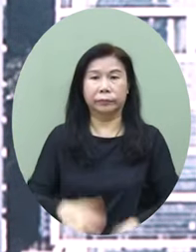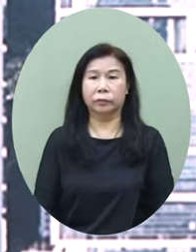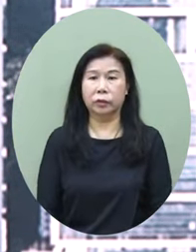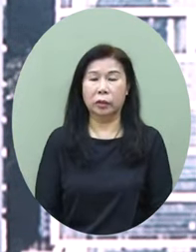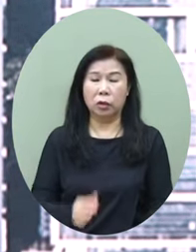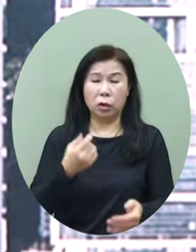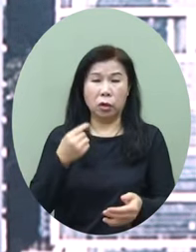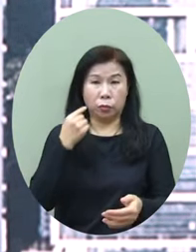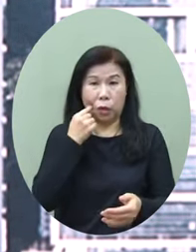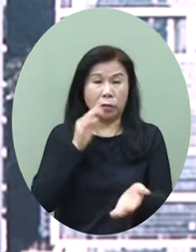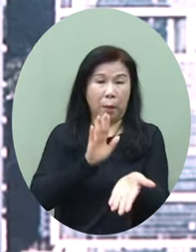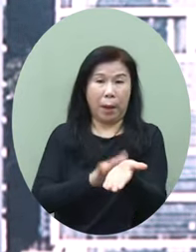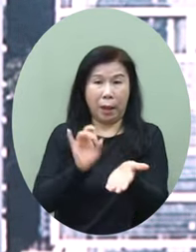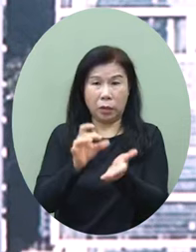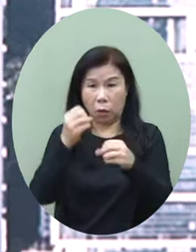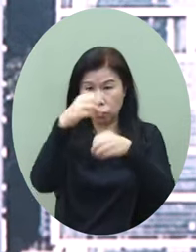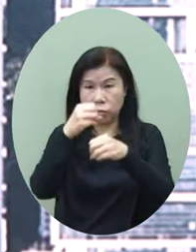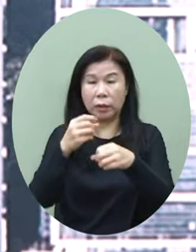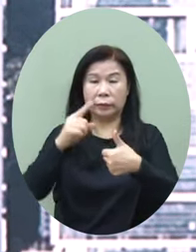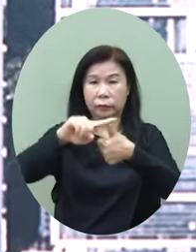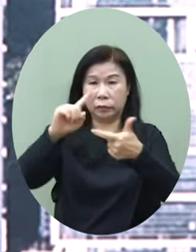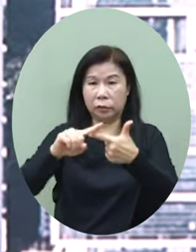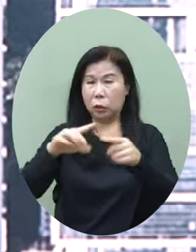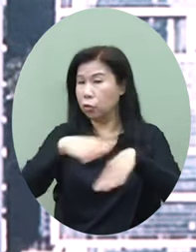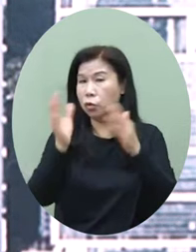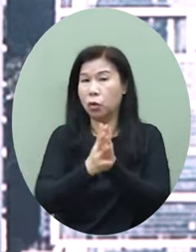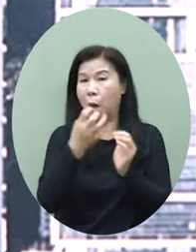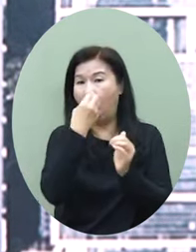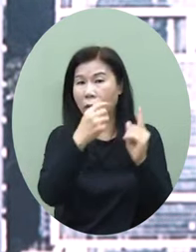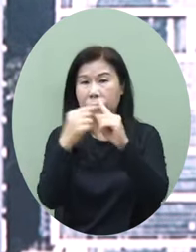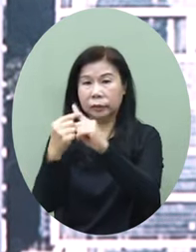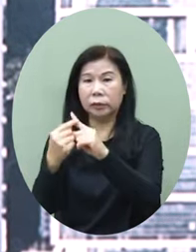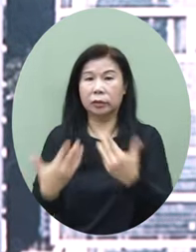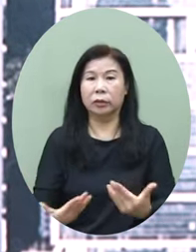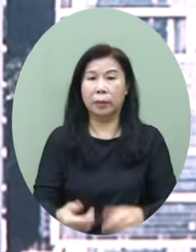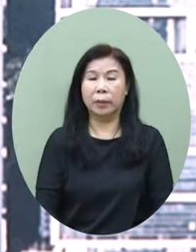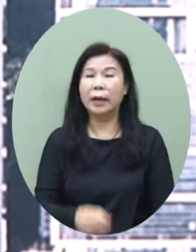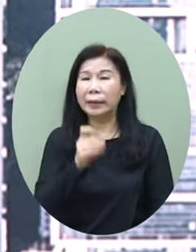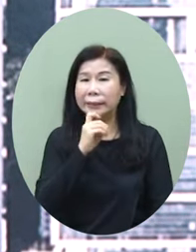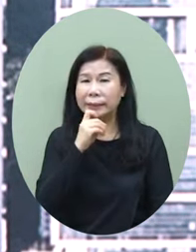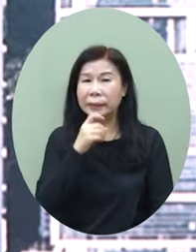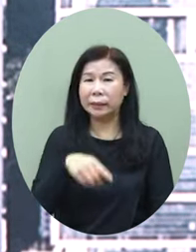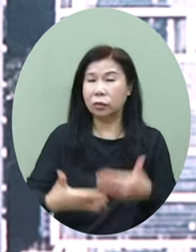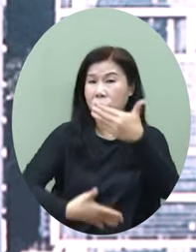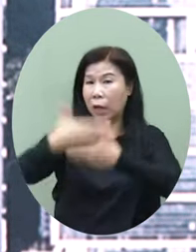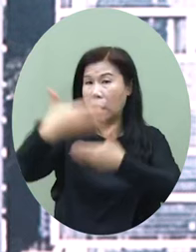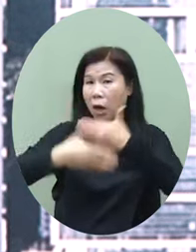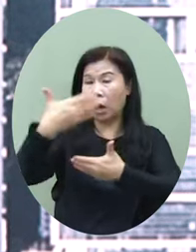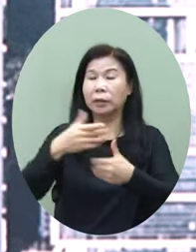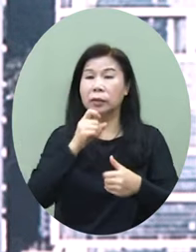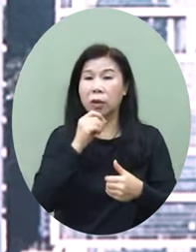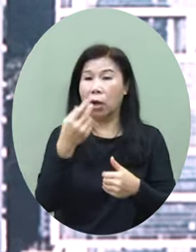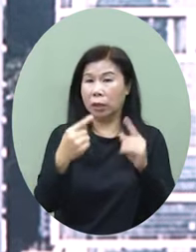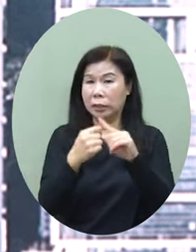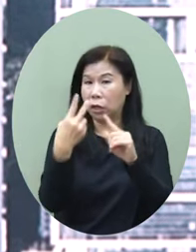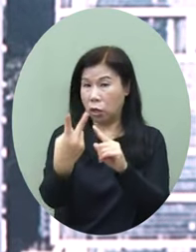病毒檢測分三個層次第一就是全港性全港性只要有任何一座樓一座大廈